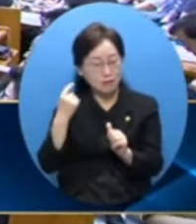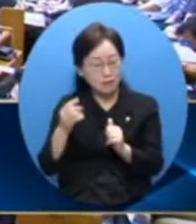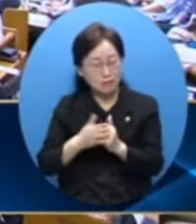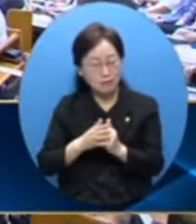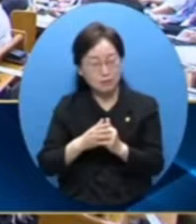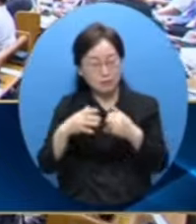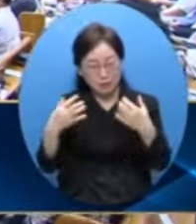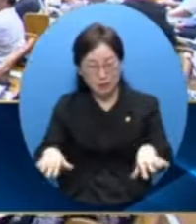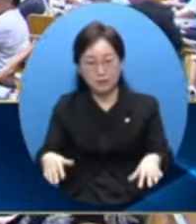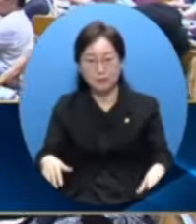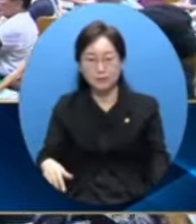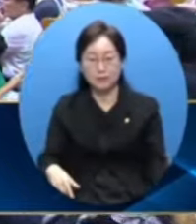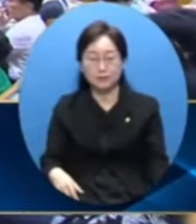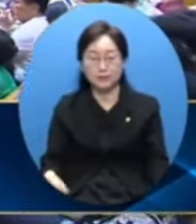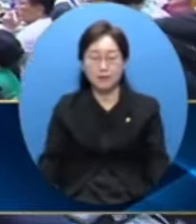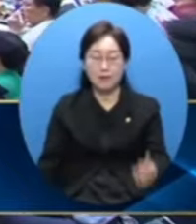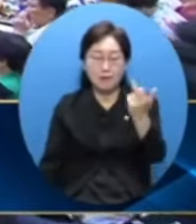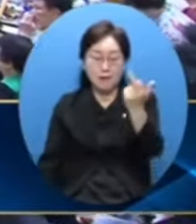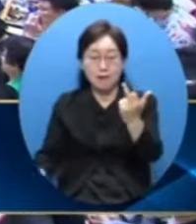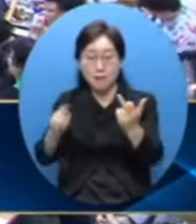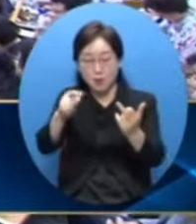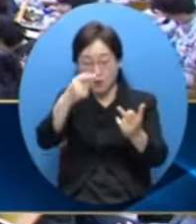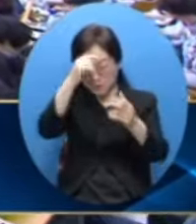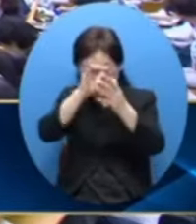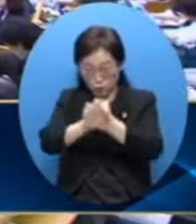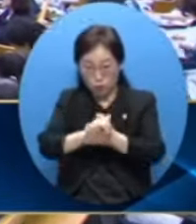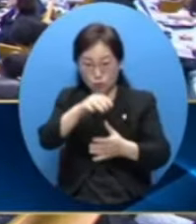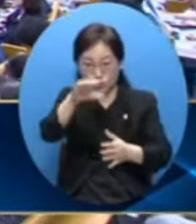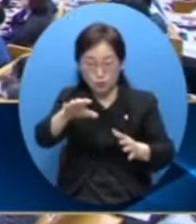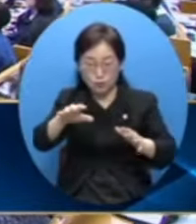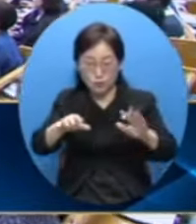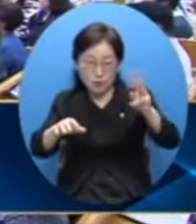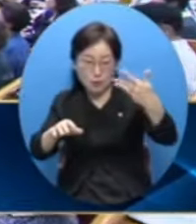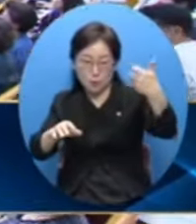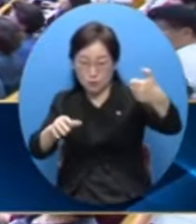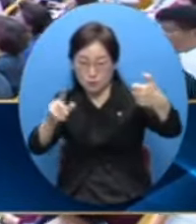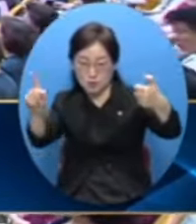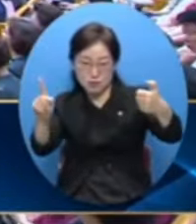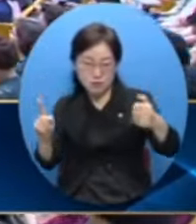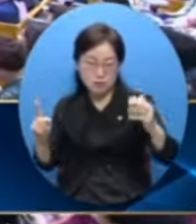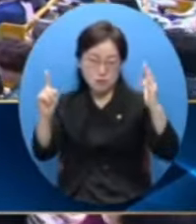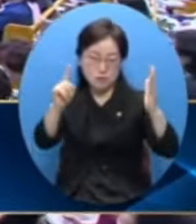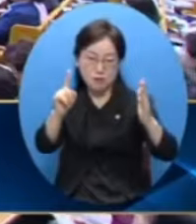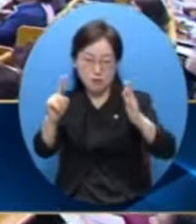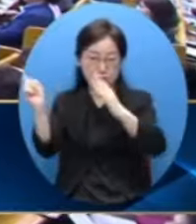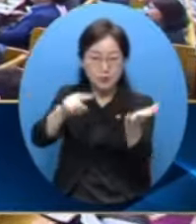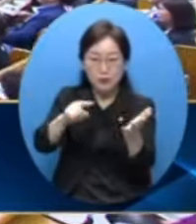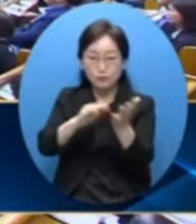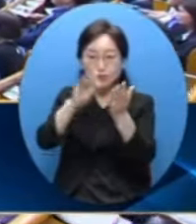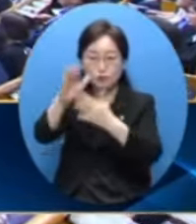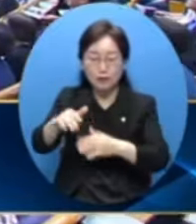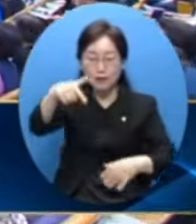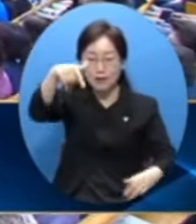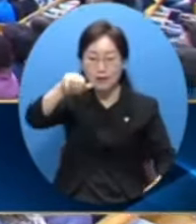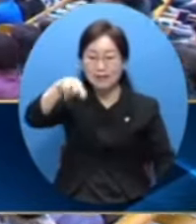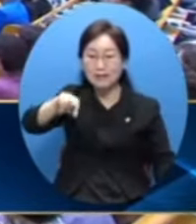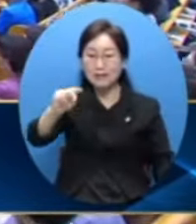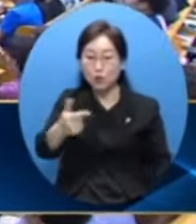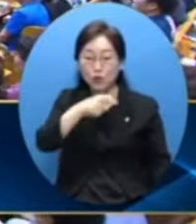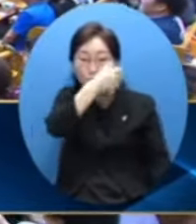엘리야가 갈멜산상에서 바알과 아세라 신을 섬기는 선지자들과 대결해 승리한 다음 저들 모두 기손 시냇가를